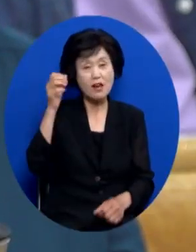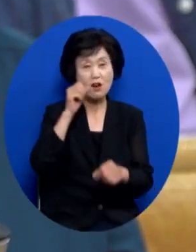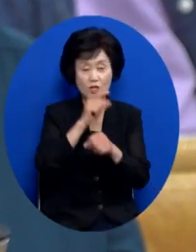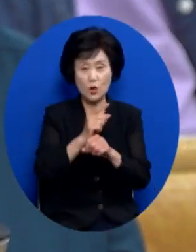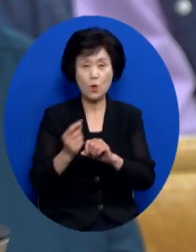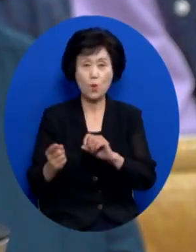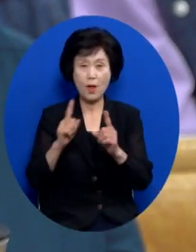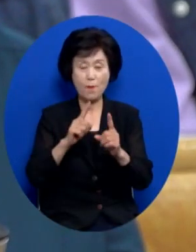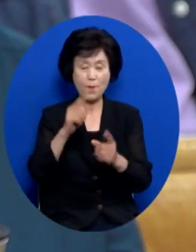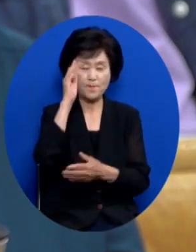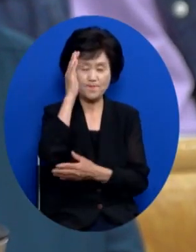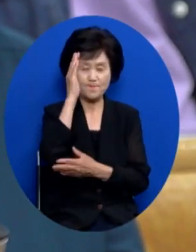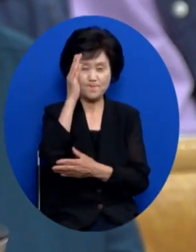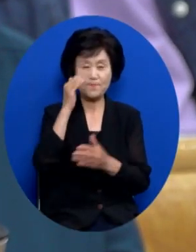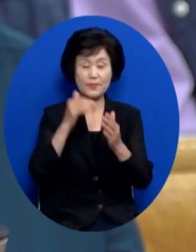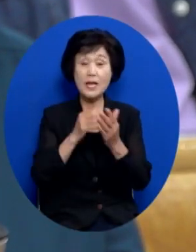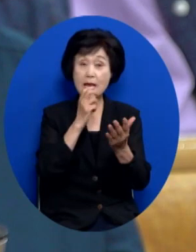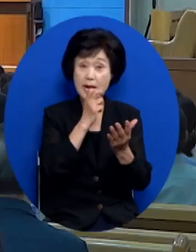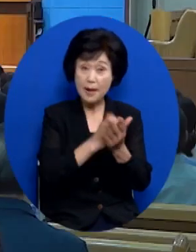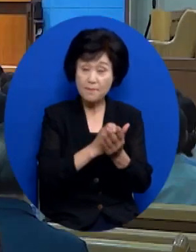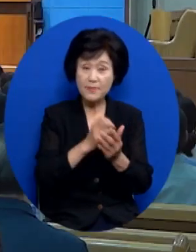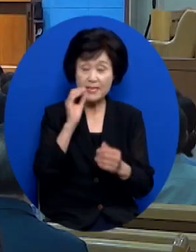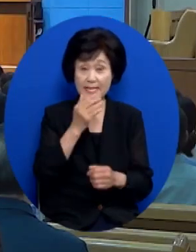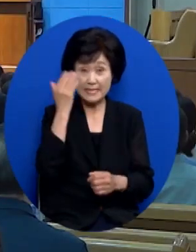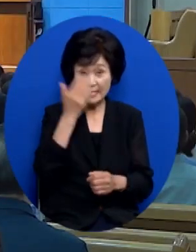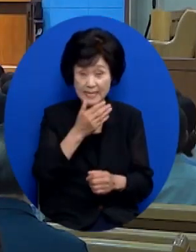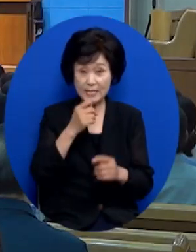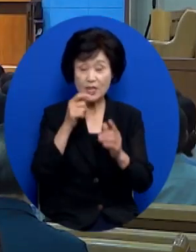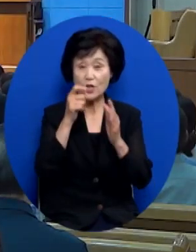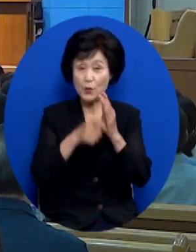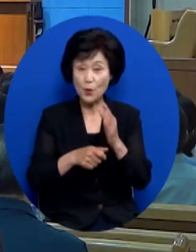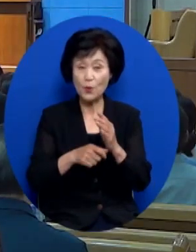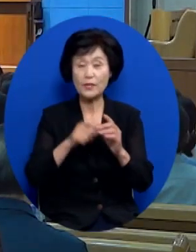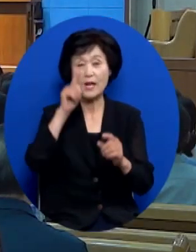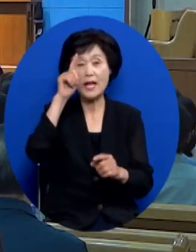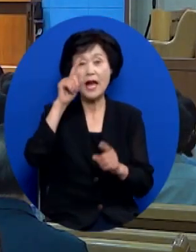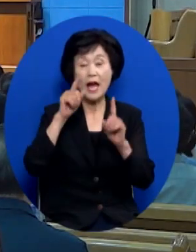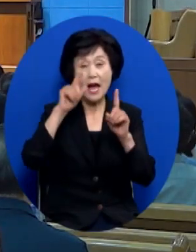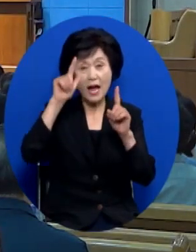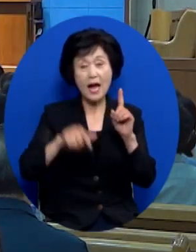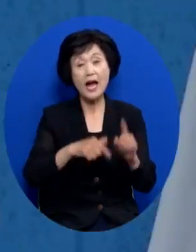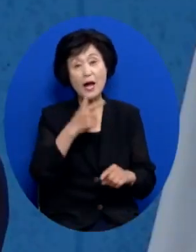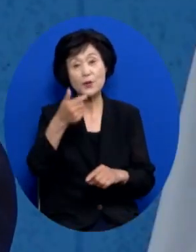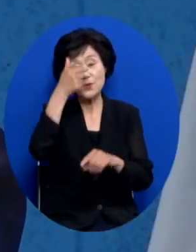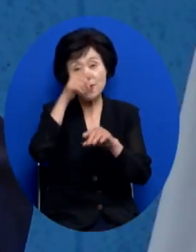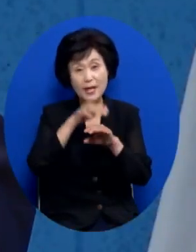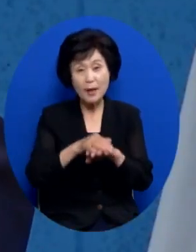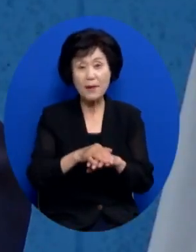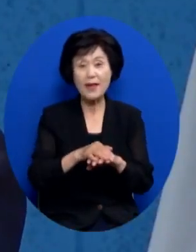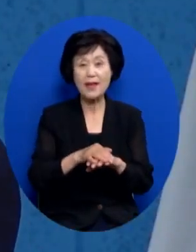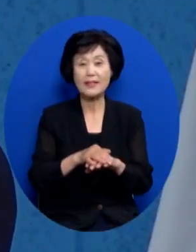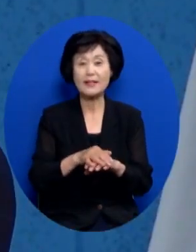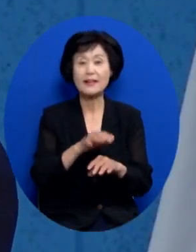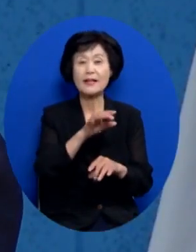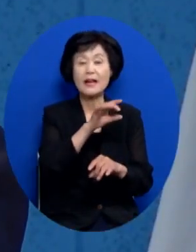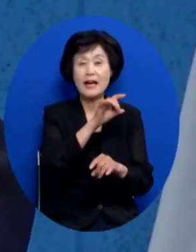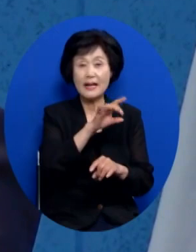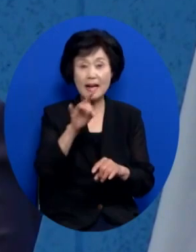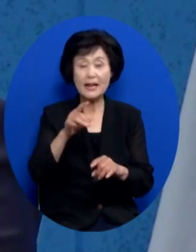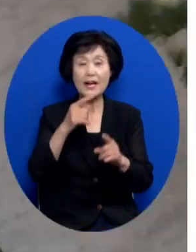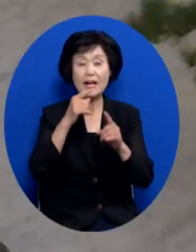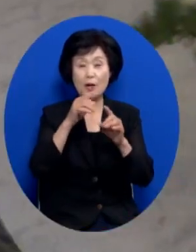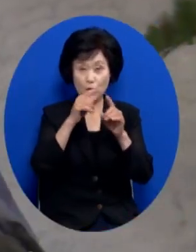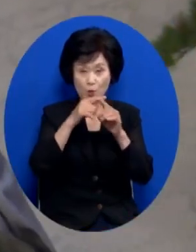강조했습니다. 감리교와 선결교 1일 연합성회는 오는 11일 성남제일교회와 성민교회에서 각각 진행됩니다.